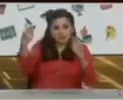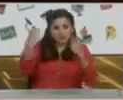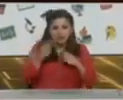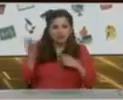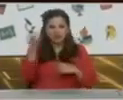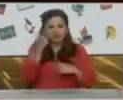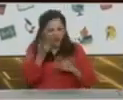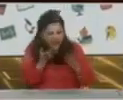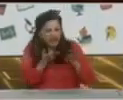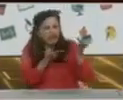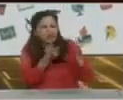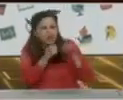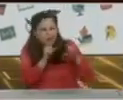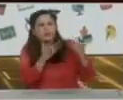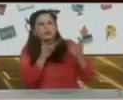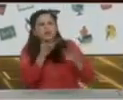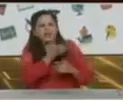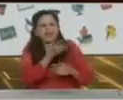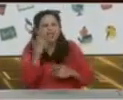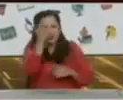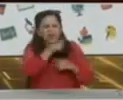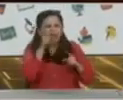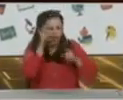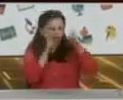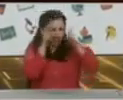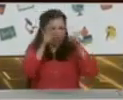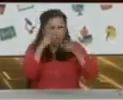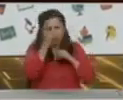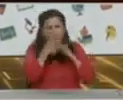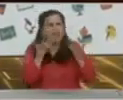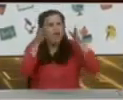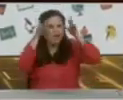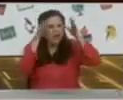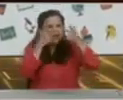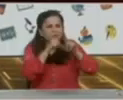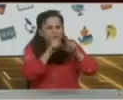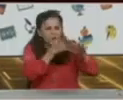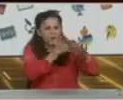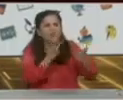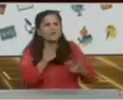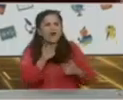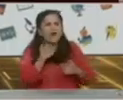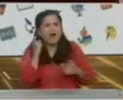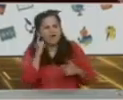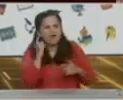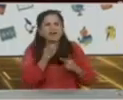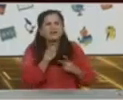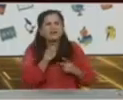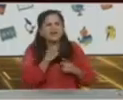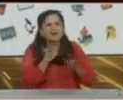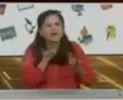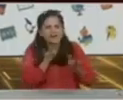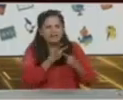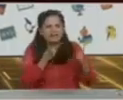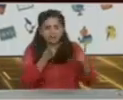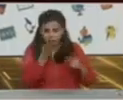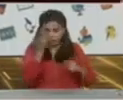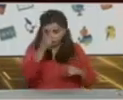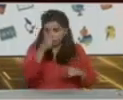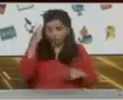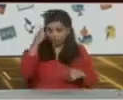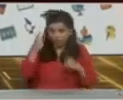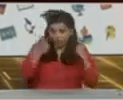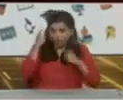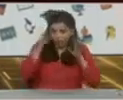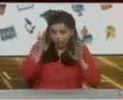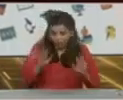देखेंगे तो ये कहेंगे ये कैसे चेहरे बना रहा है, कैसी आवाज निकाल रहा है? क्या कभी उस समय